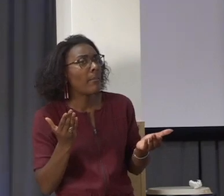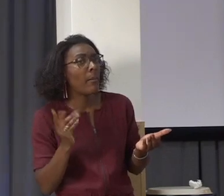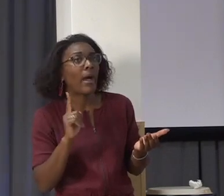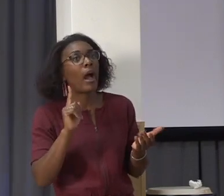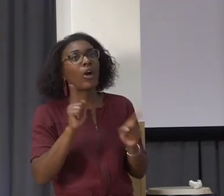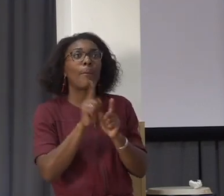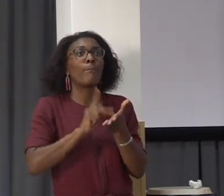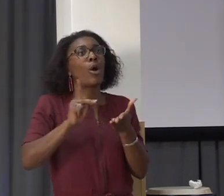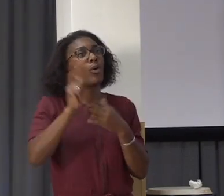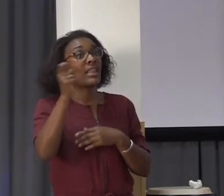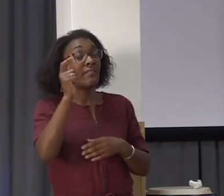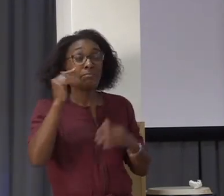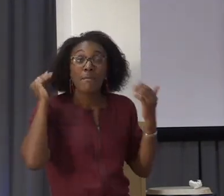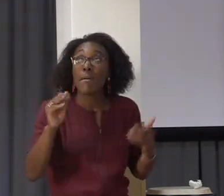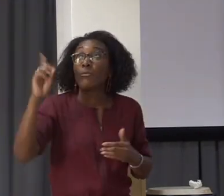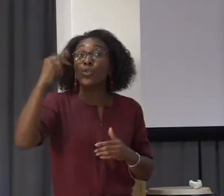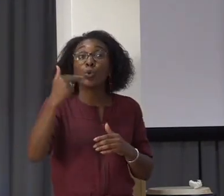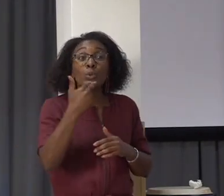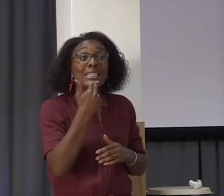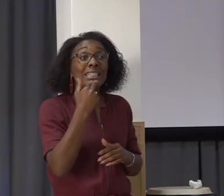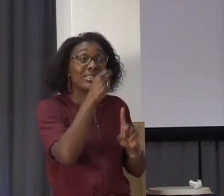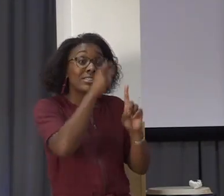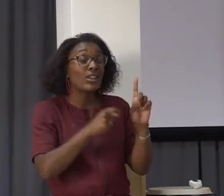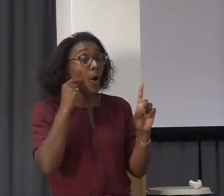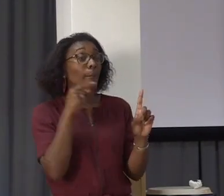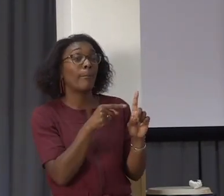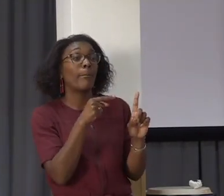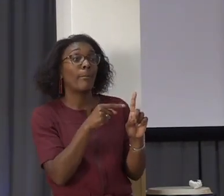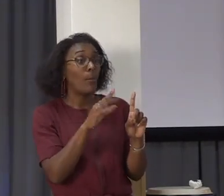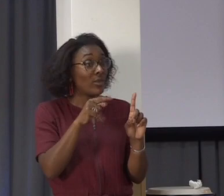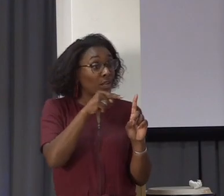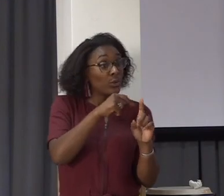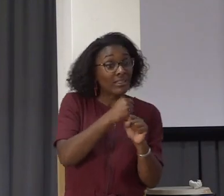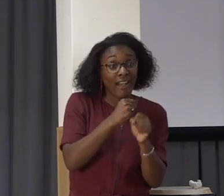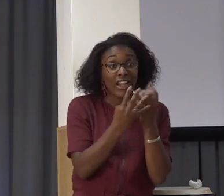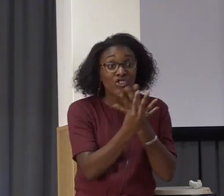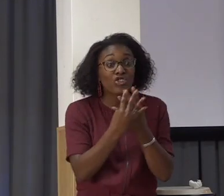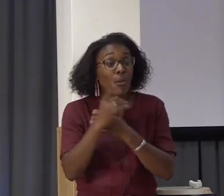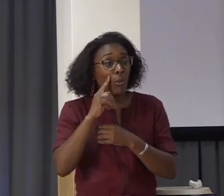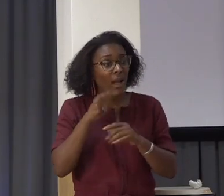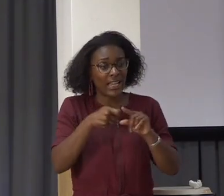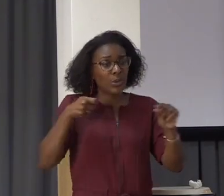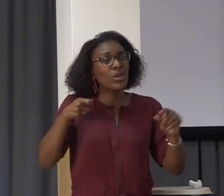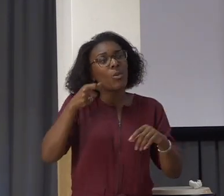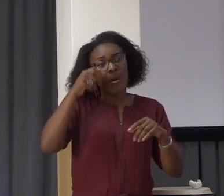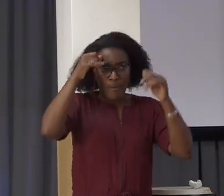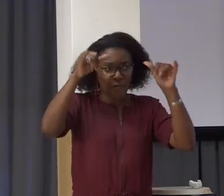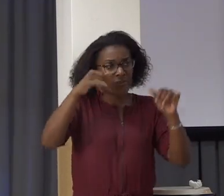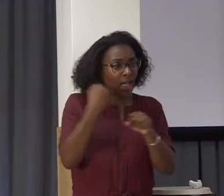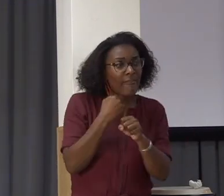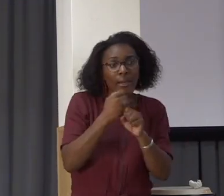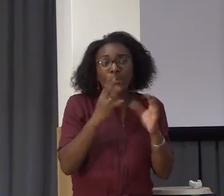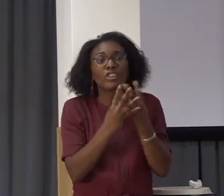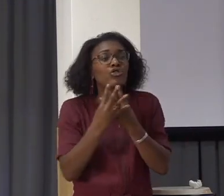Mais Dieu l'a utilisé là où il était. Peut-être qu'il était même dans son champ parce qu'il avait l'aiguillon à bœuf. On ne sait pas.